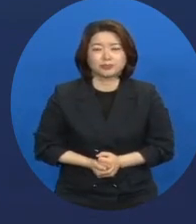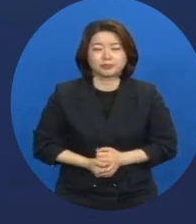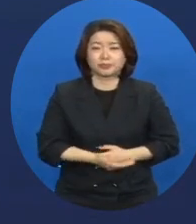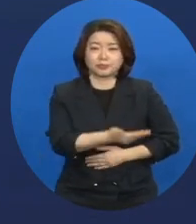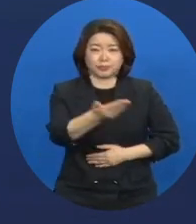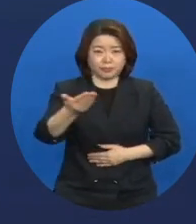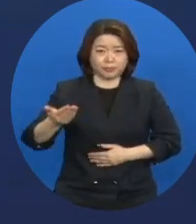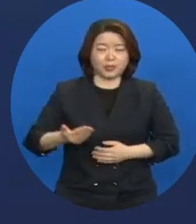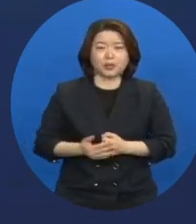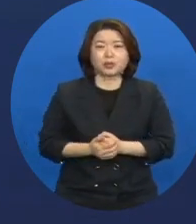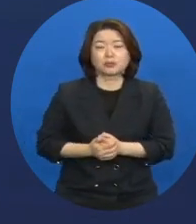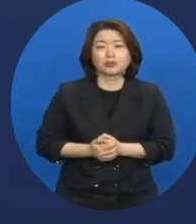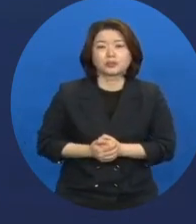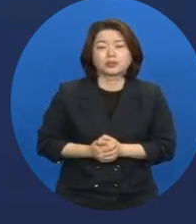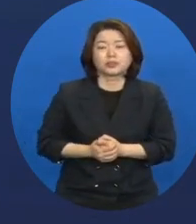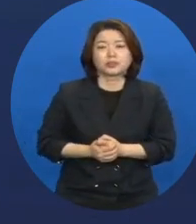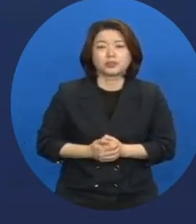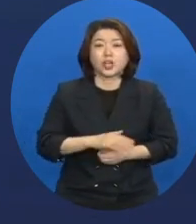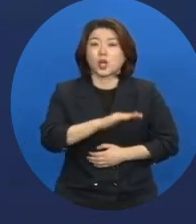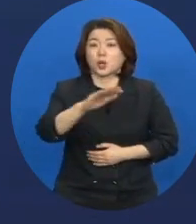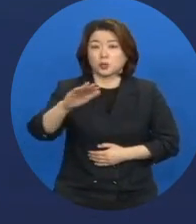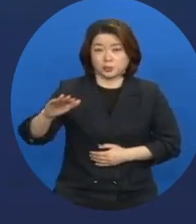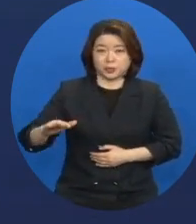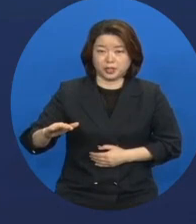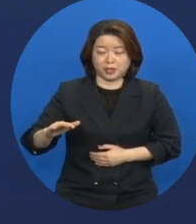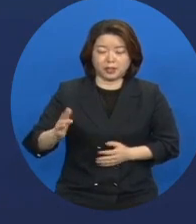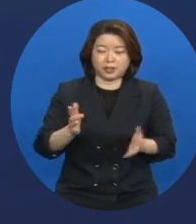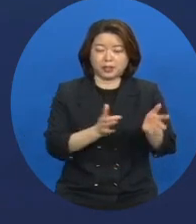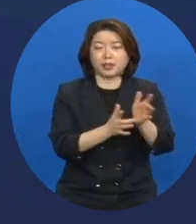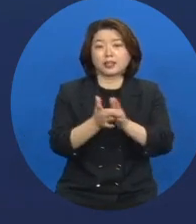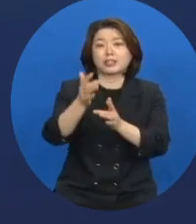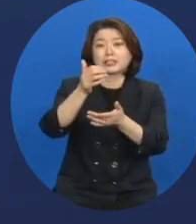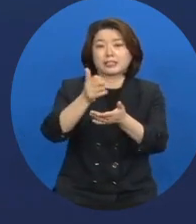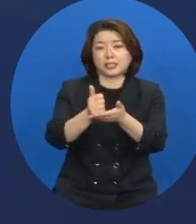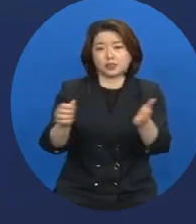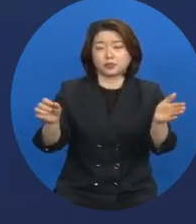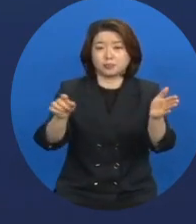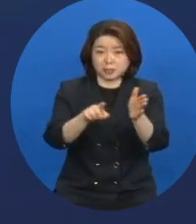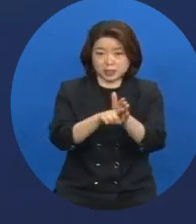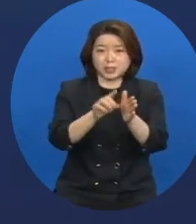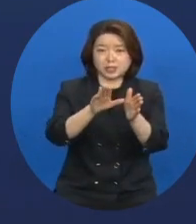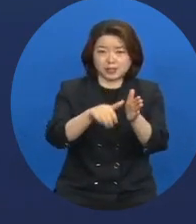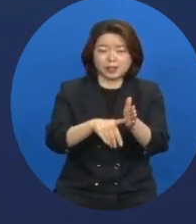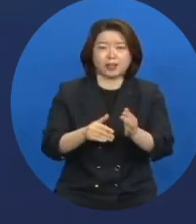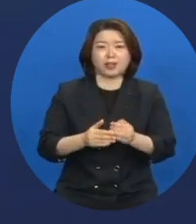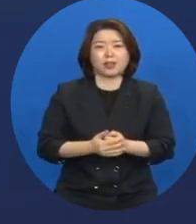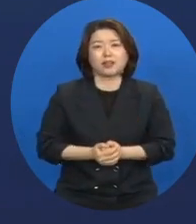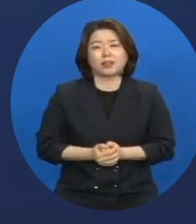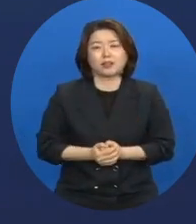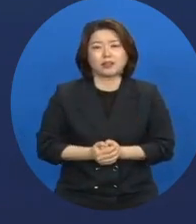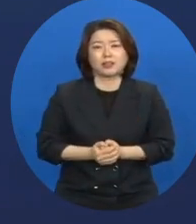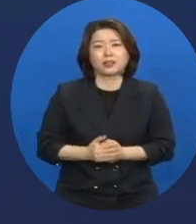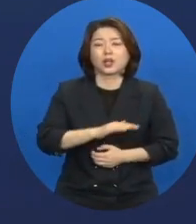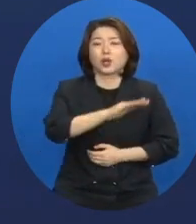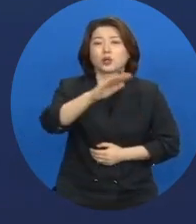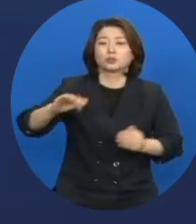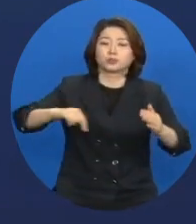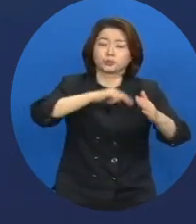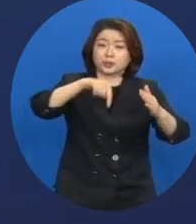여러분 우리가 예수님을 믿을 때 그때 우리